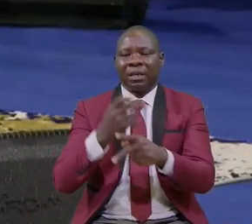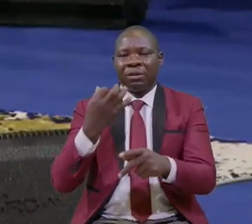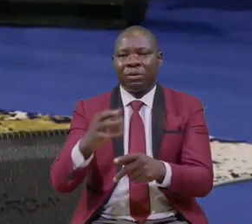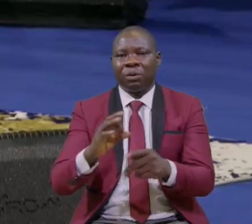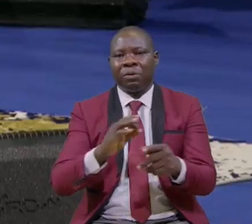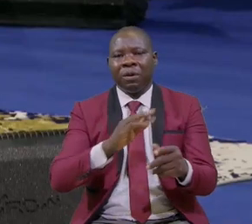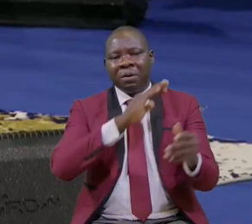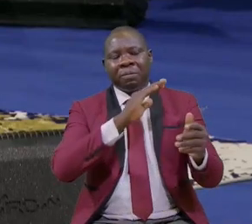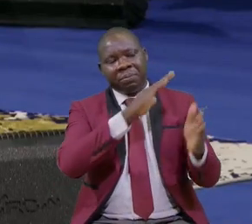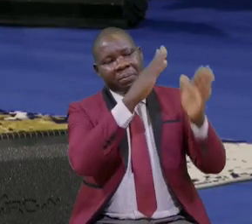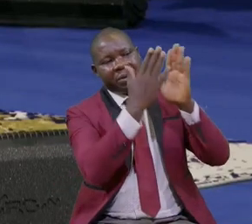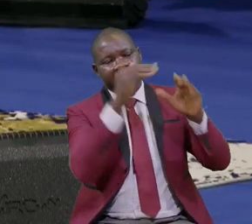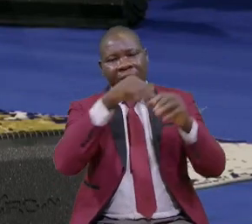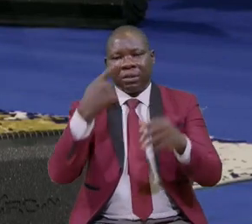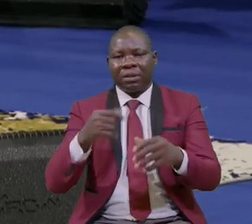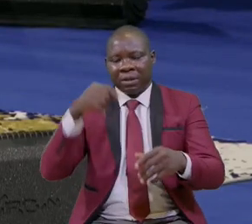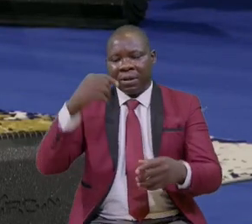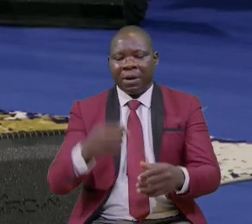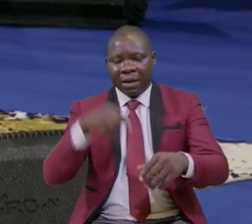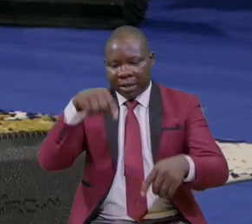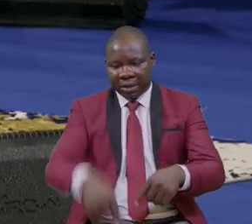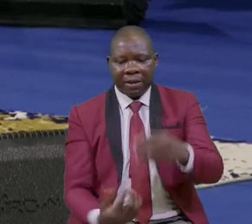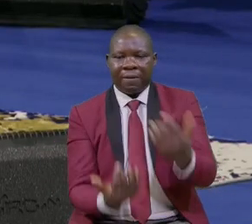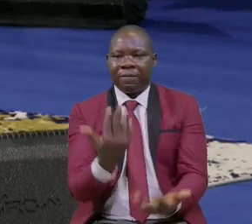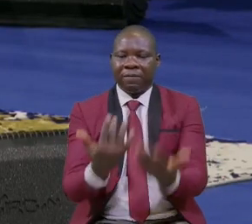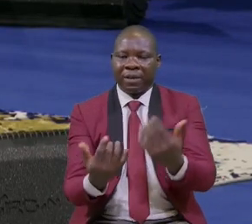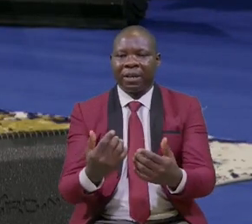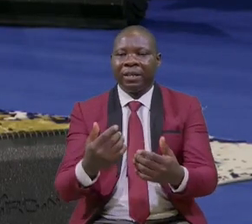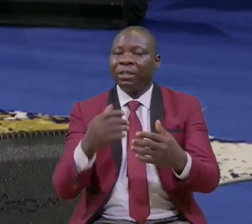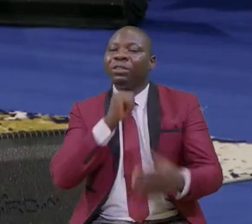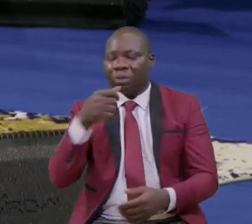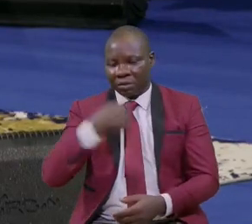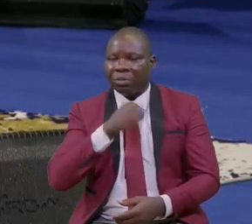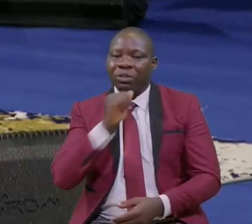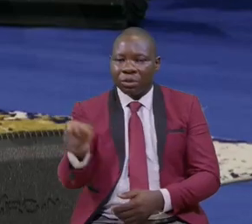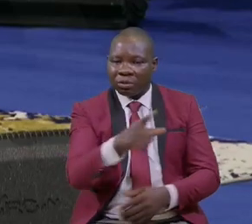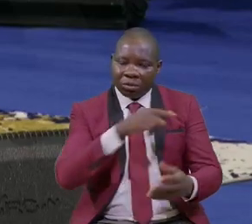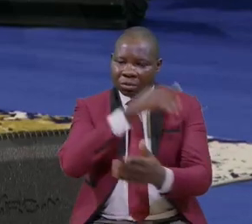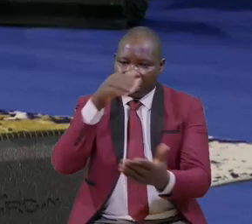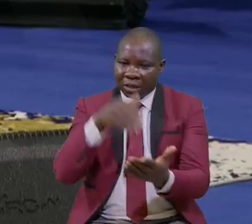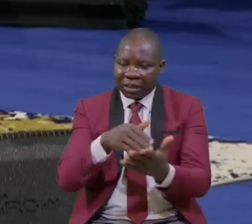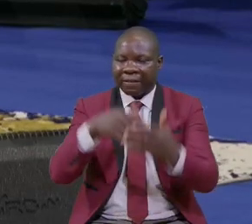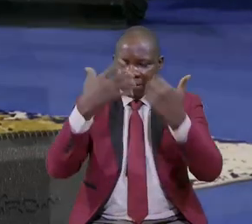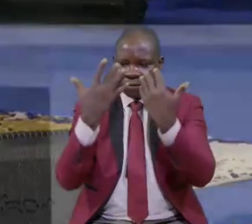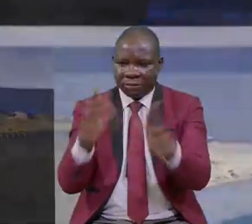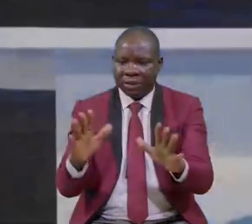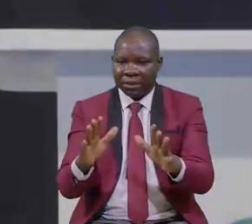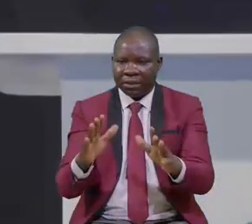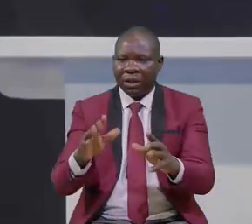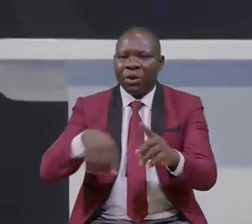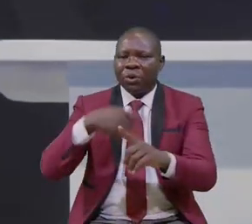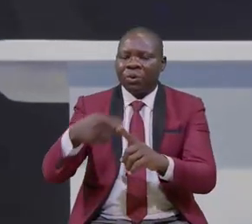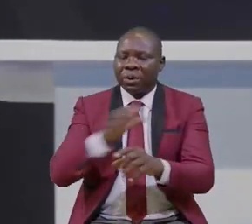La présence éternelle dans le feu de l'éternel, ce n'est pas plus toi, ce n'est plus pour toi. C'est terminé. Maintenant, quand Christ a